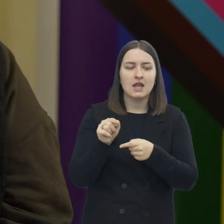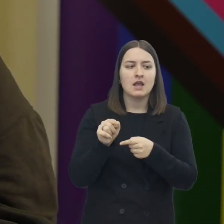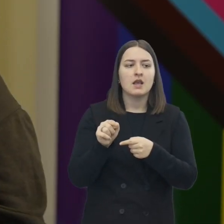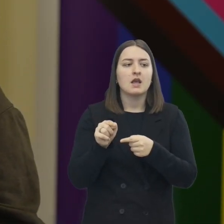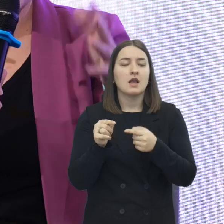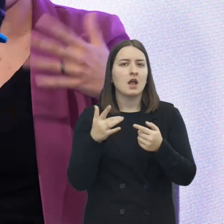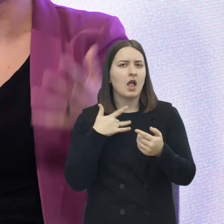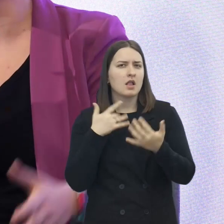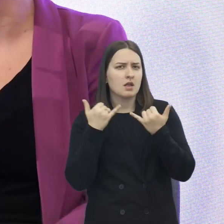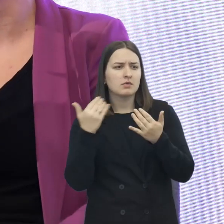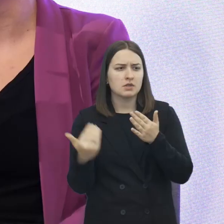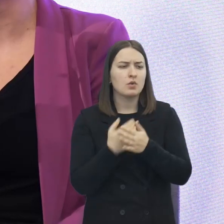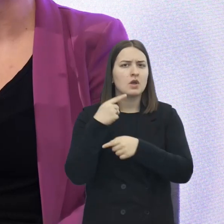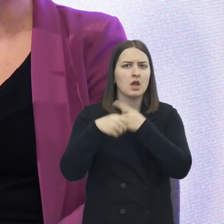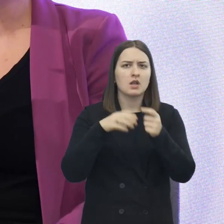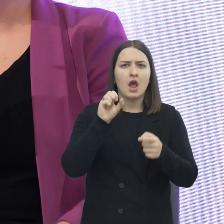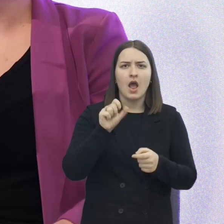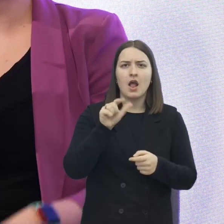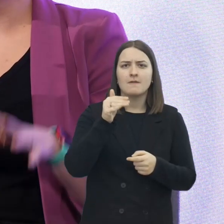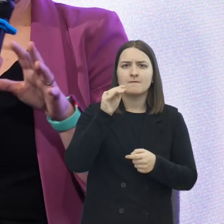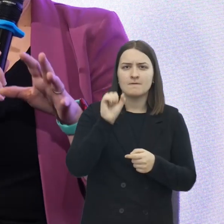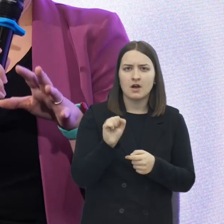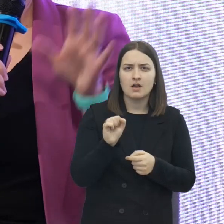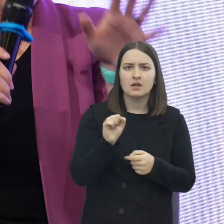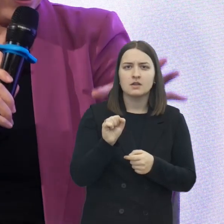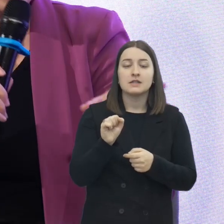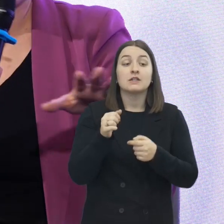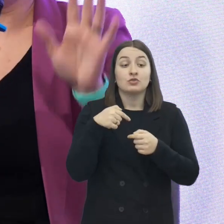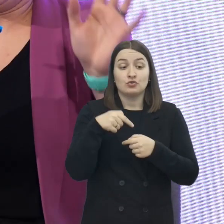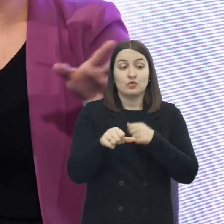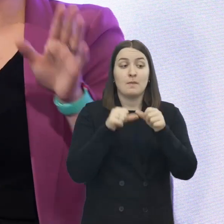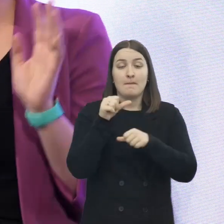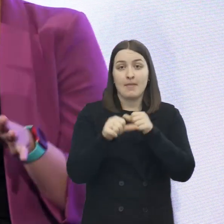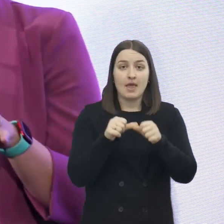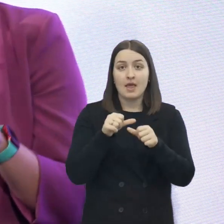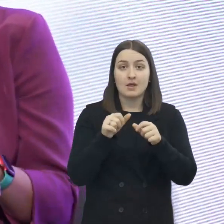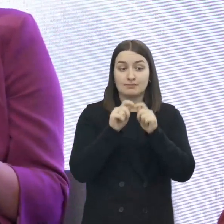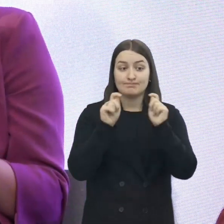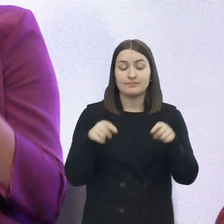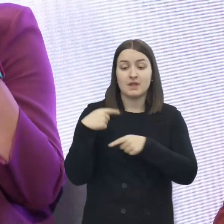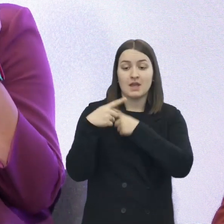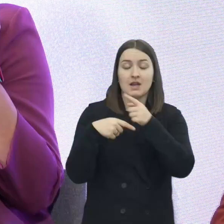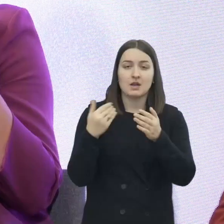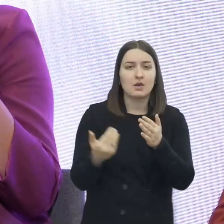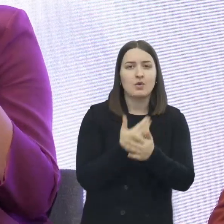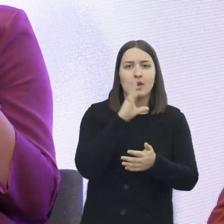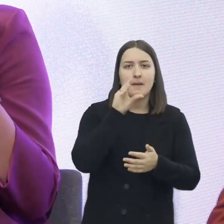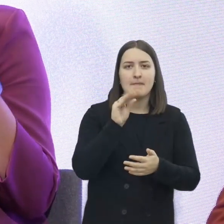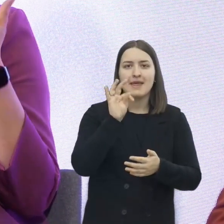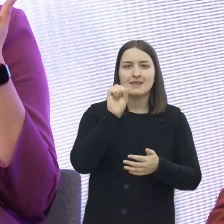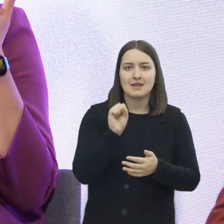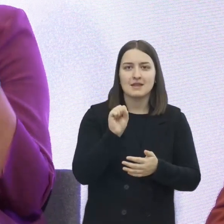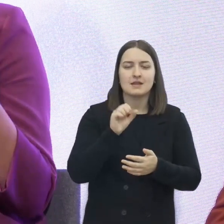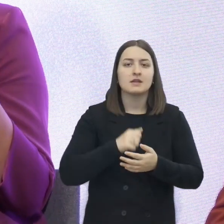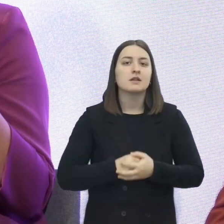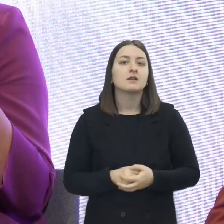alfa turbūt dabar, žodžiu, karta, kurie eina. Ir beta nuo šių metų. Ir beta, dar kita karta. Jeigu kalbant apie,